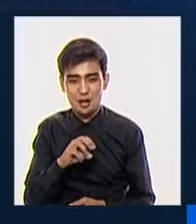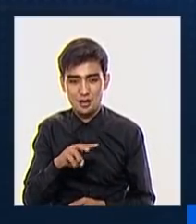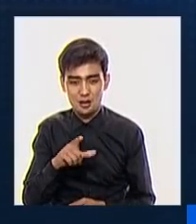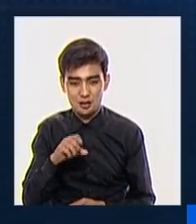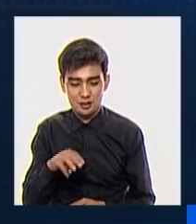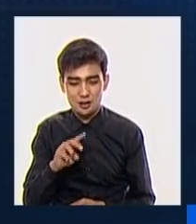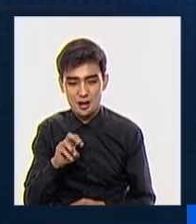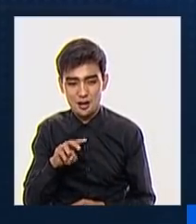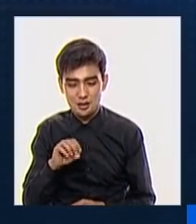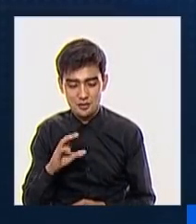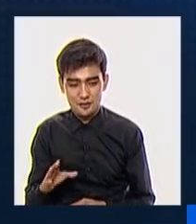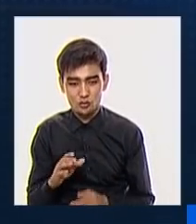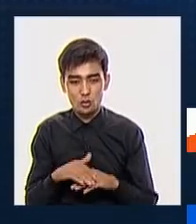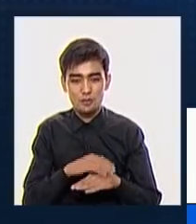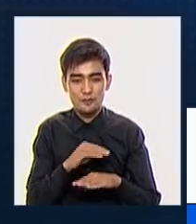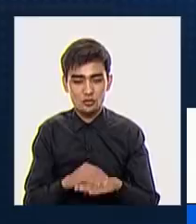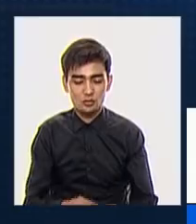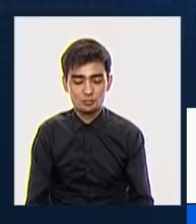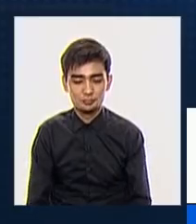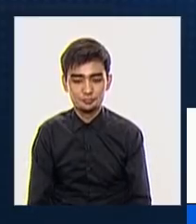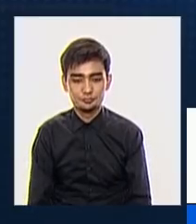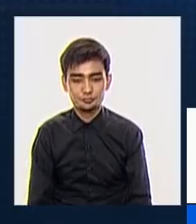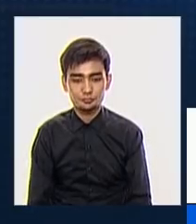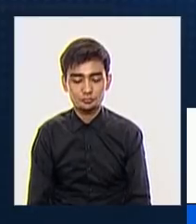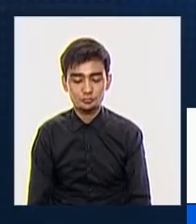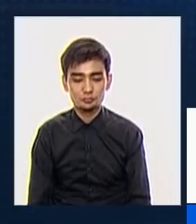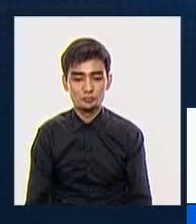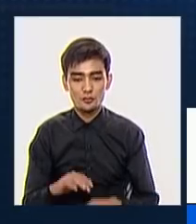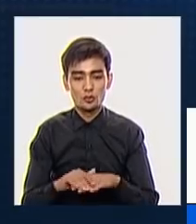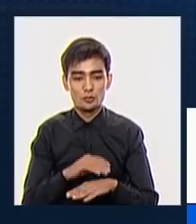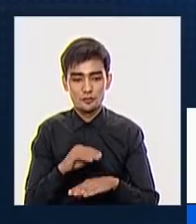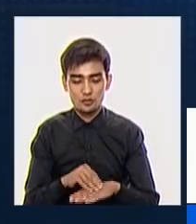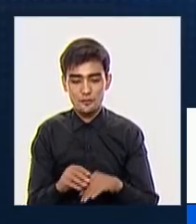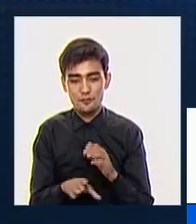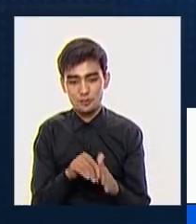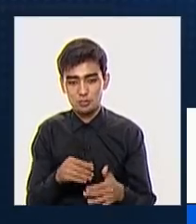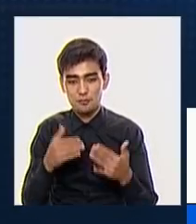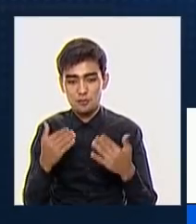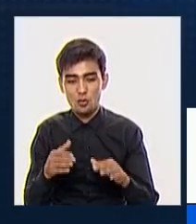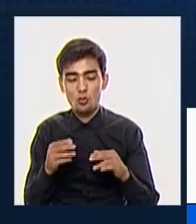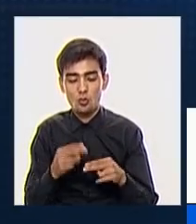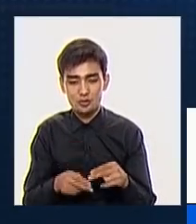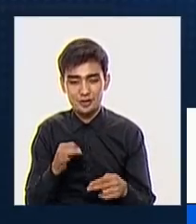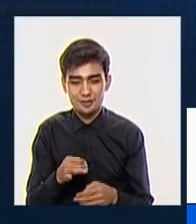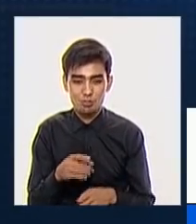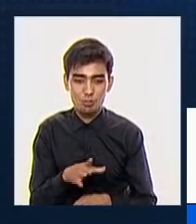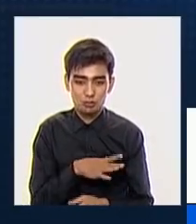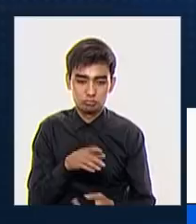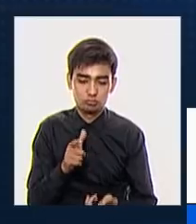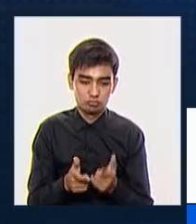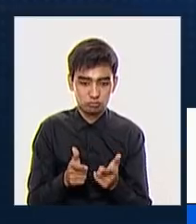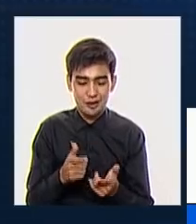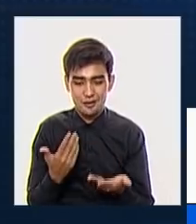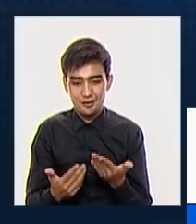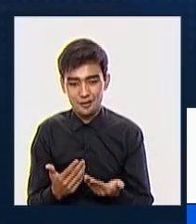Калеева. Добрый вечер, Талгат. Добрый вечер. Итак, выборы состоялись. Были ли они демократичными